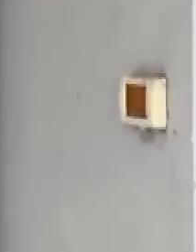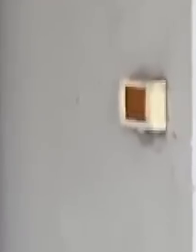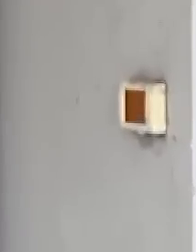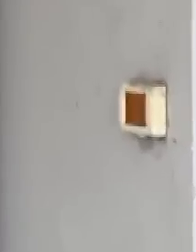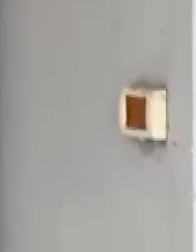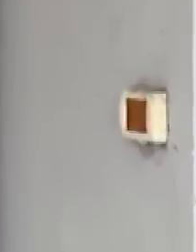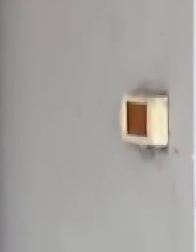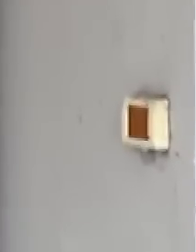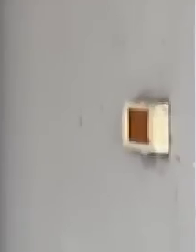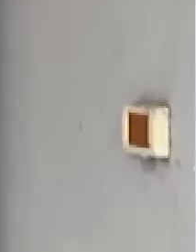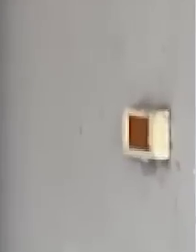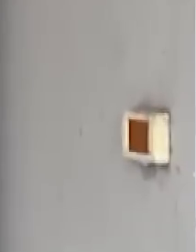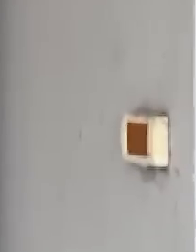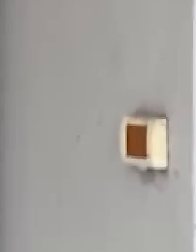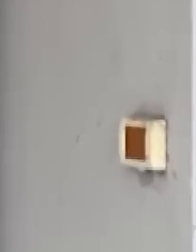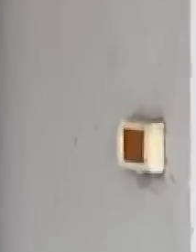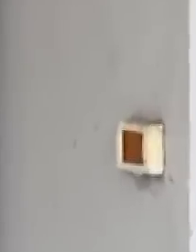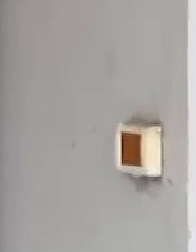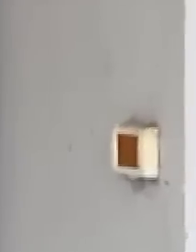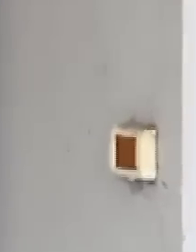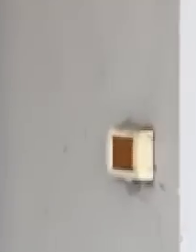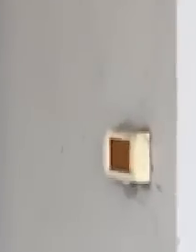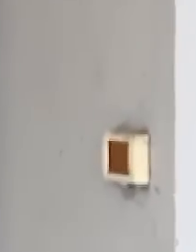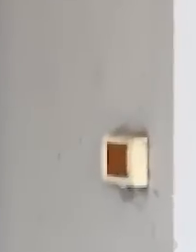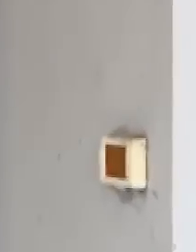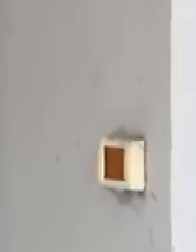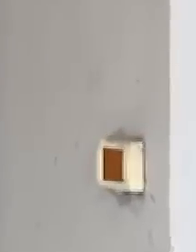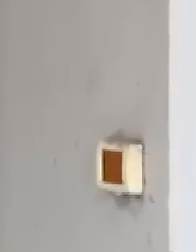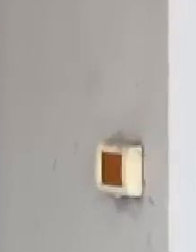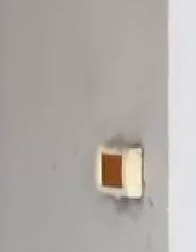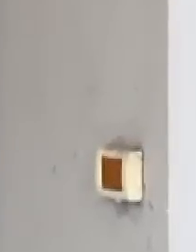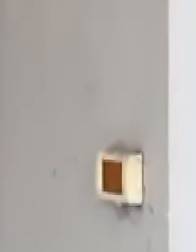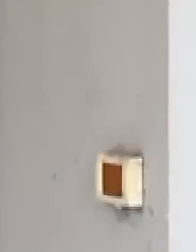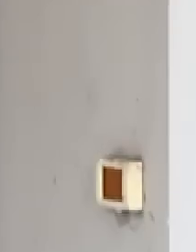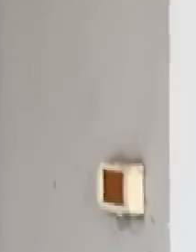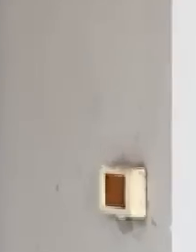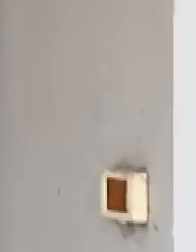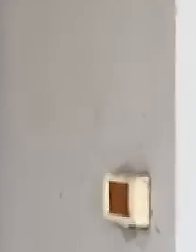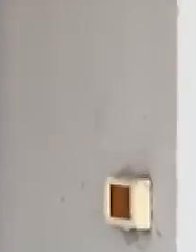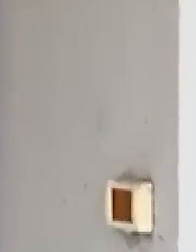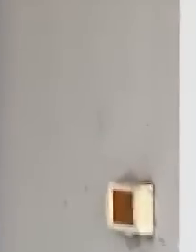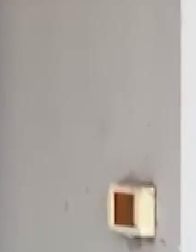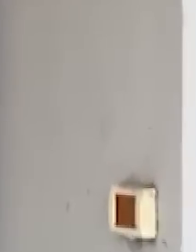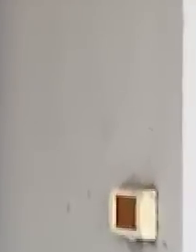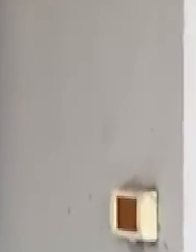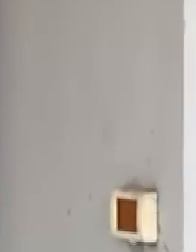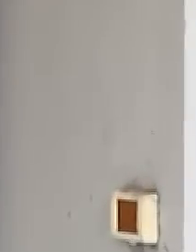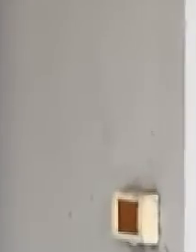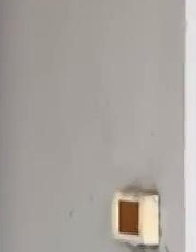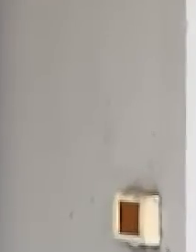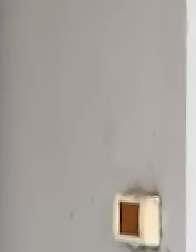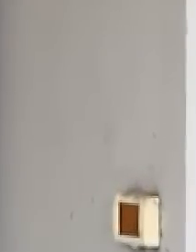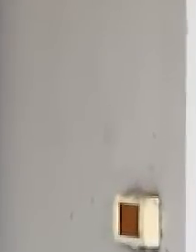ษณะมีการไปถ่ายรูปคู่กับบุคคลสำคัญทางการเมืองมีการถ่ายรูปคู่กับอดีตรัฐมนตรีคนหนึ่งแล้ว